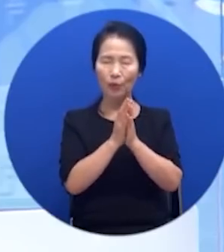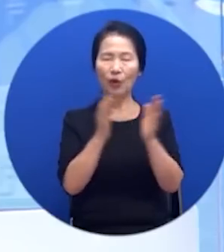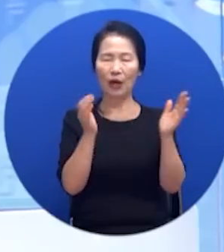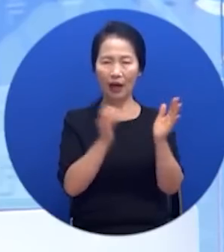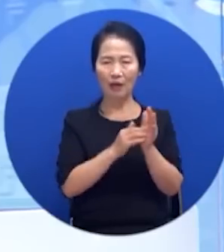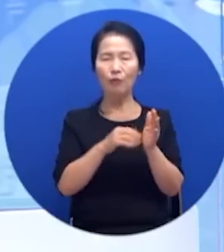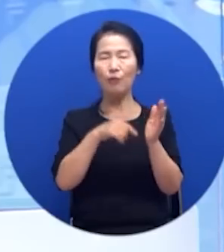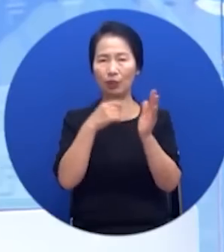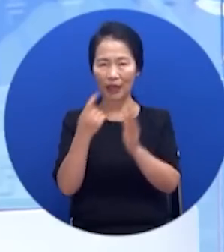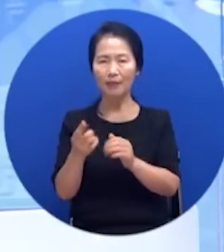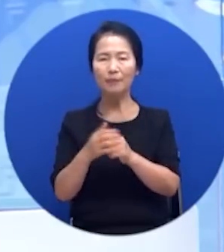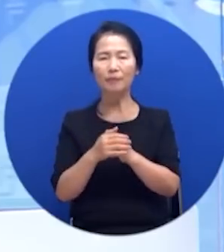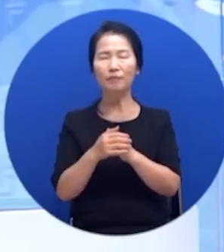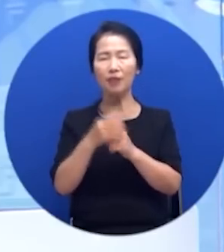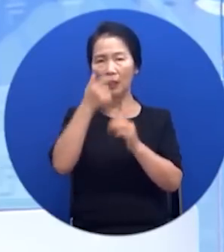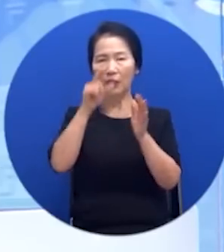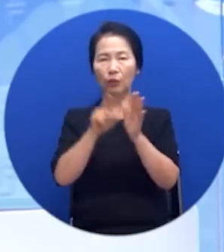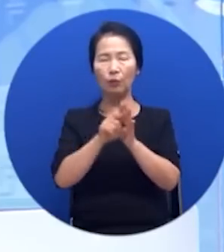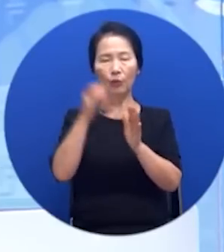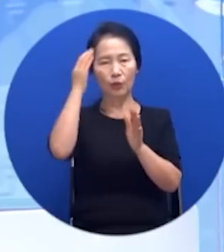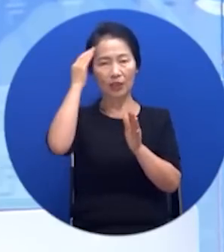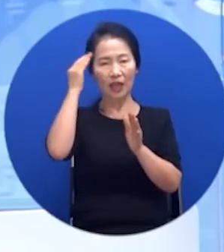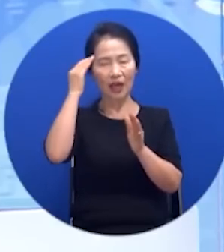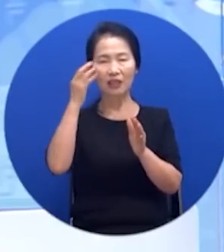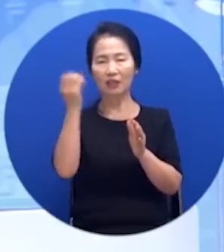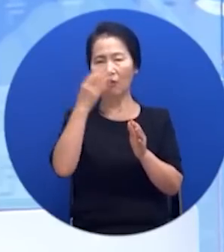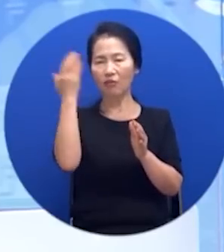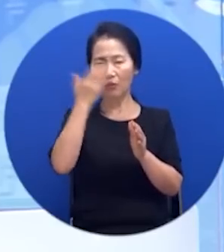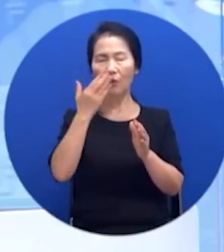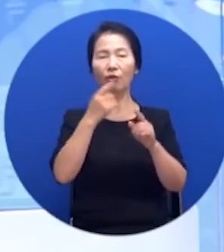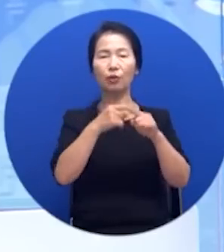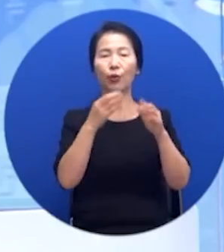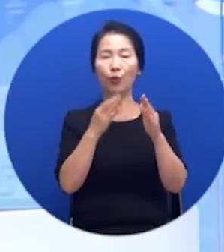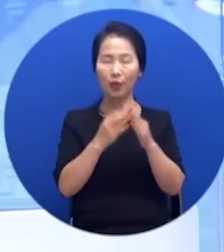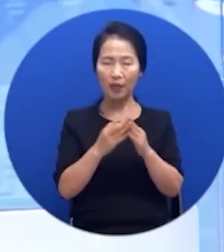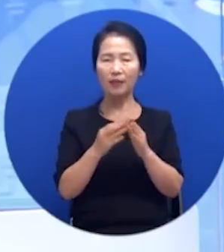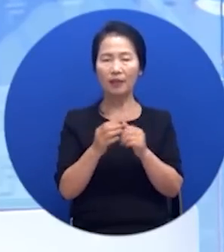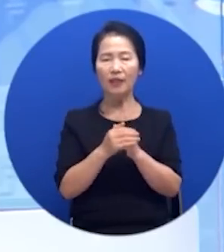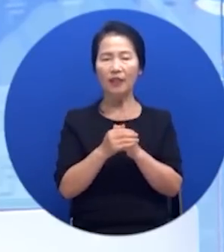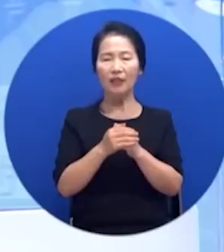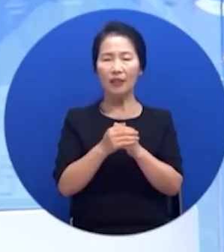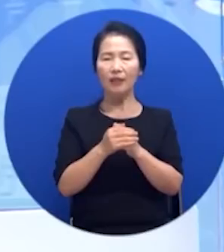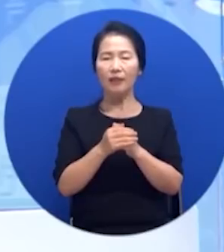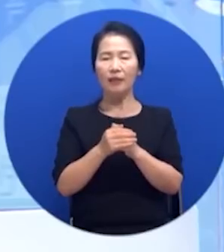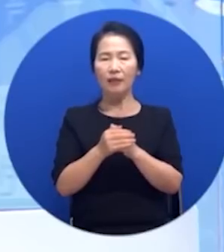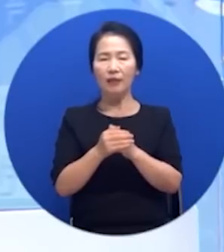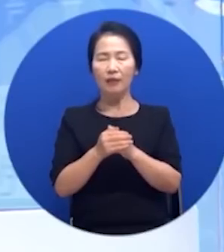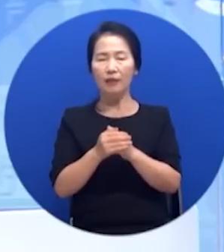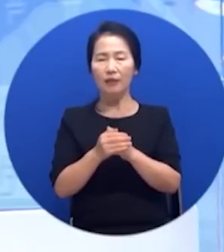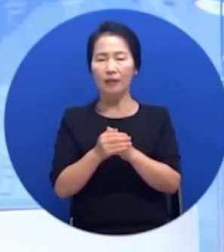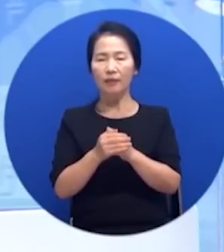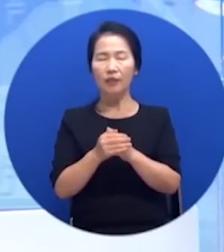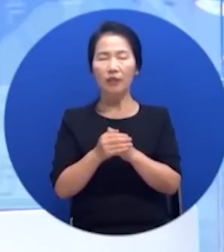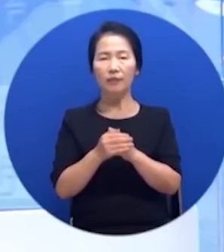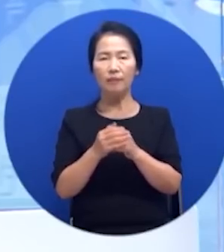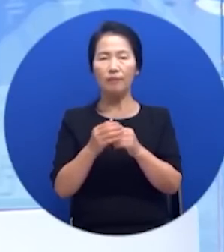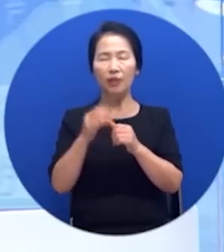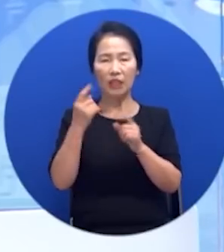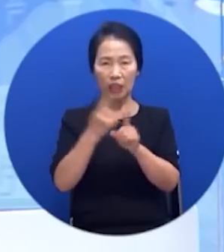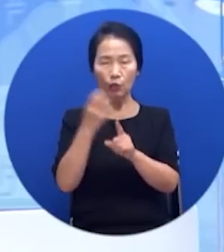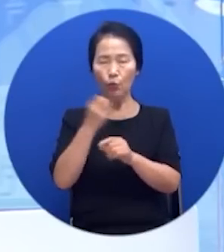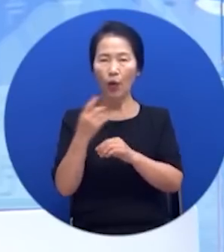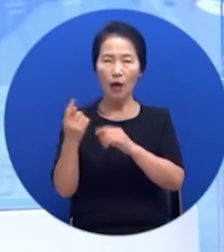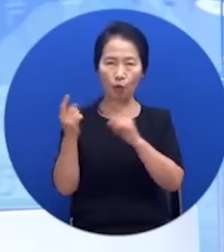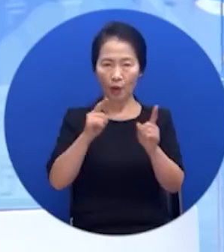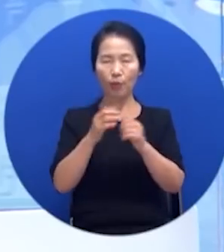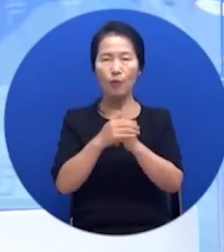이어서 기독교 대한선결교회 신길교회 이기용 목사님께서 치유와 회복